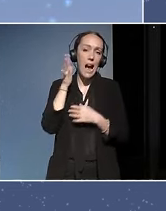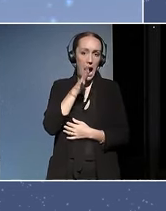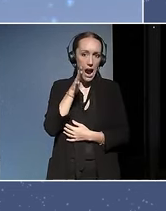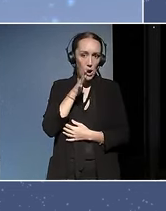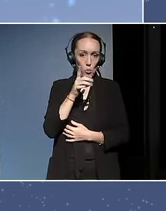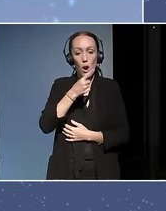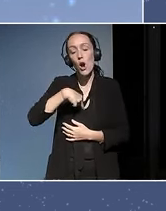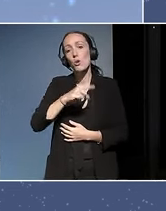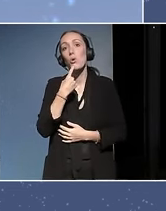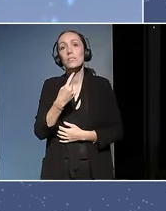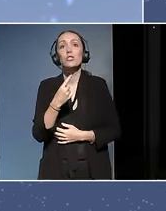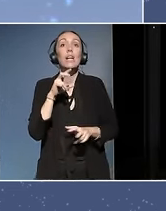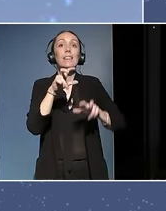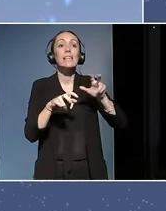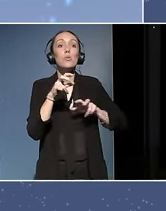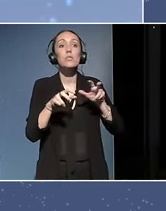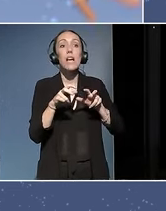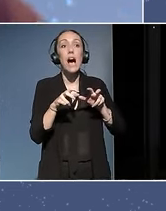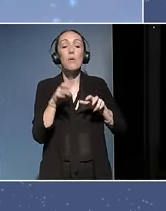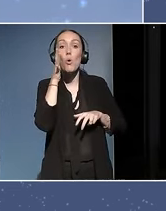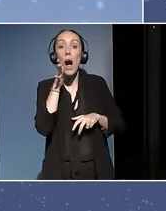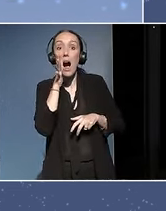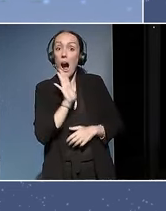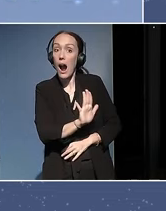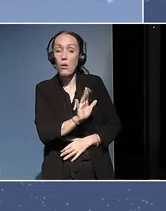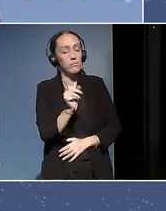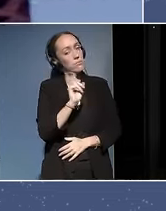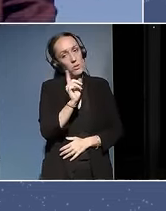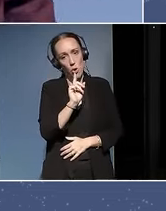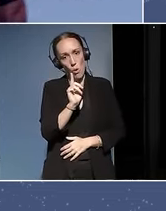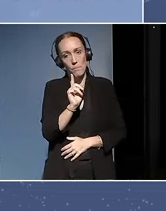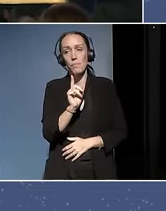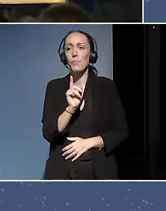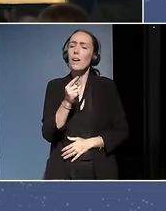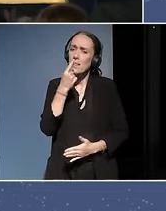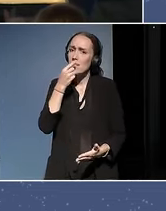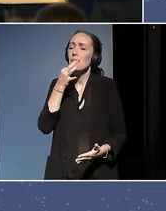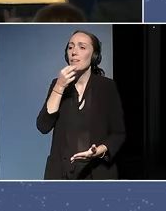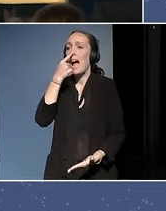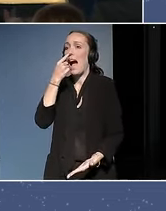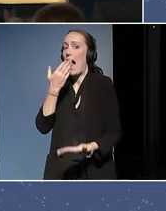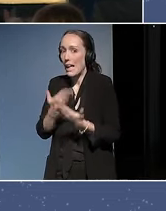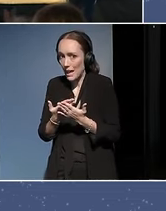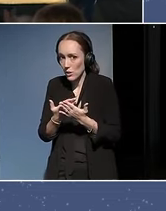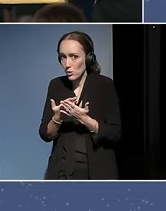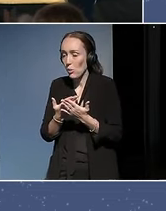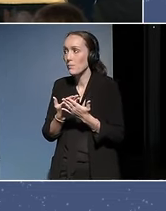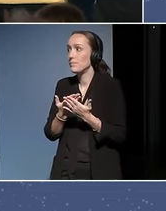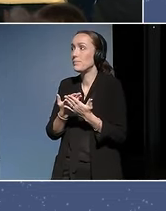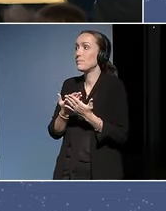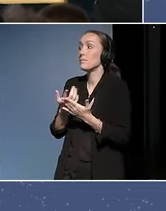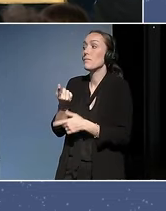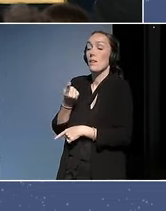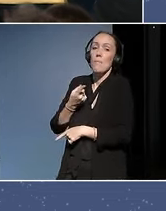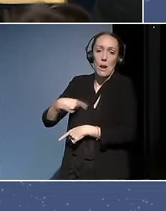ce lo stanno contestando ma non non l'abbiamo mai detto Però come dico sempre io le ossa le abbiamo studiate noi certo Dopo le